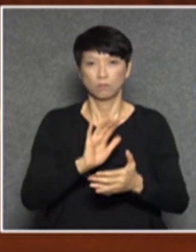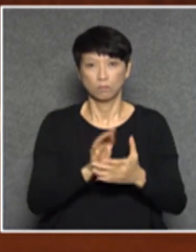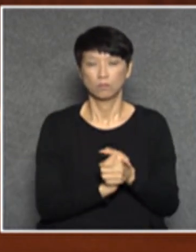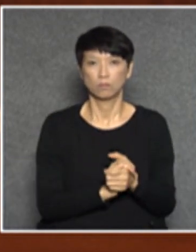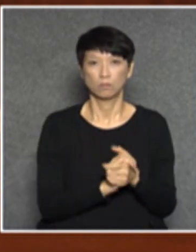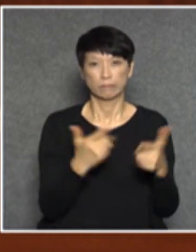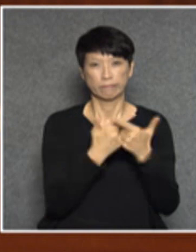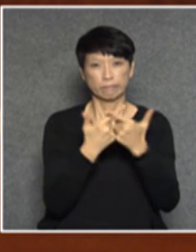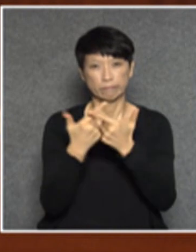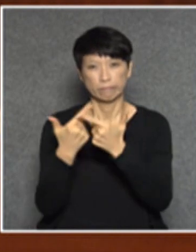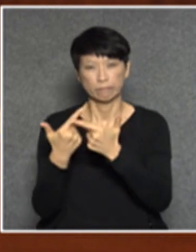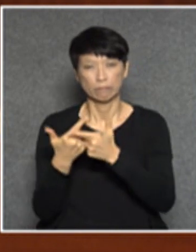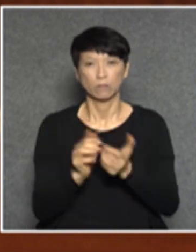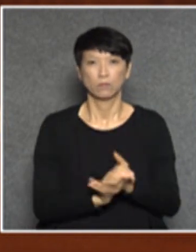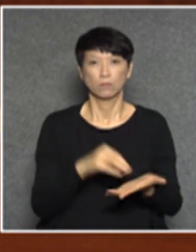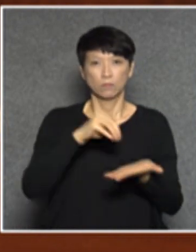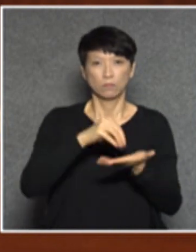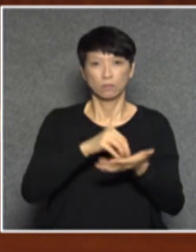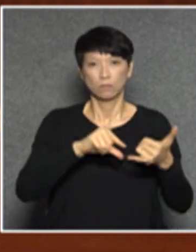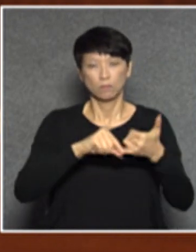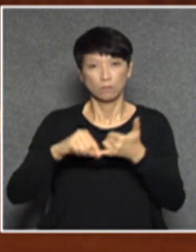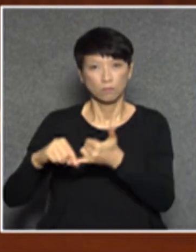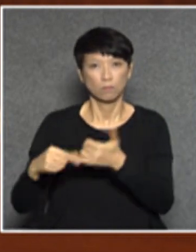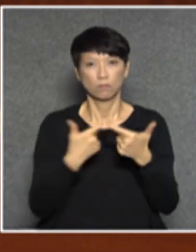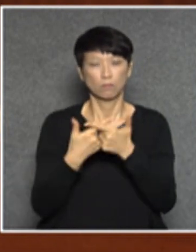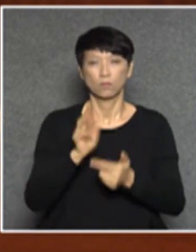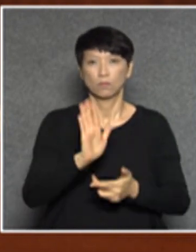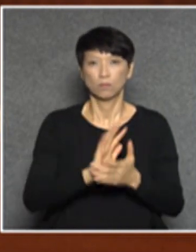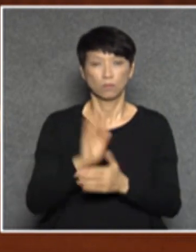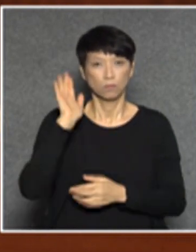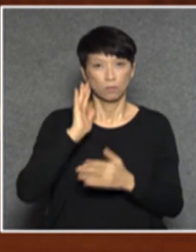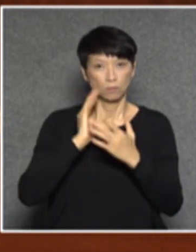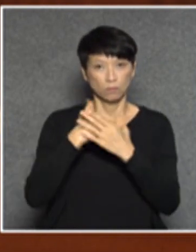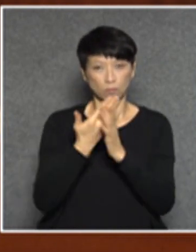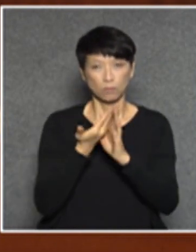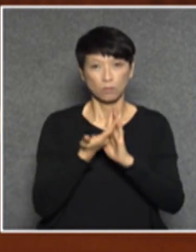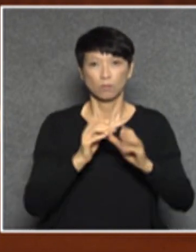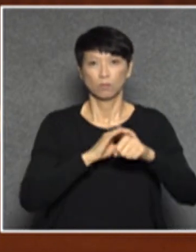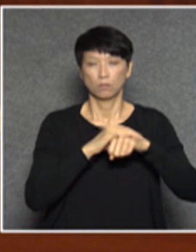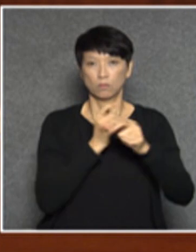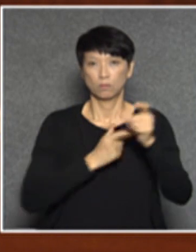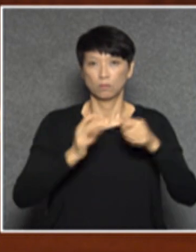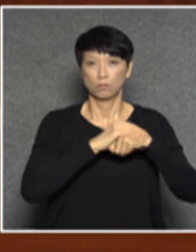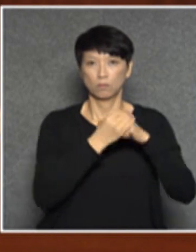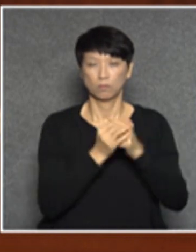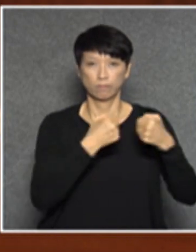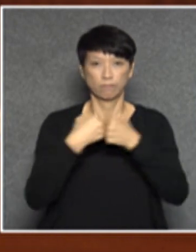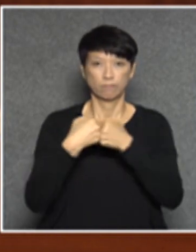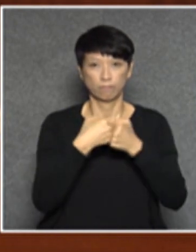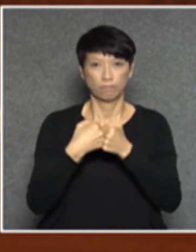議而不決的爭拗，否則無法應對其他經濟體的競爭。如